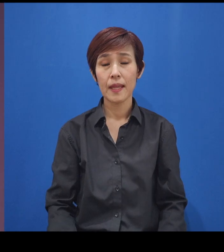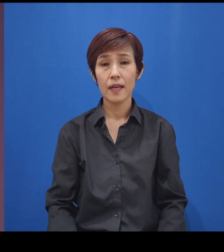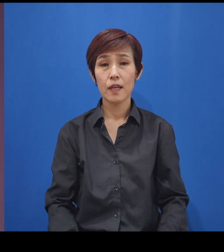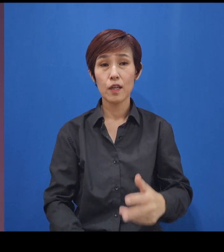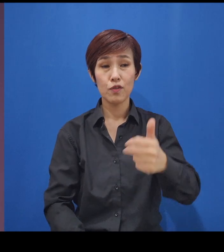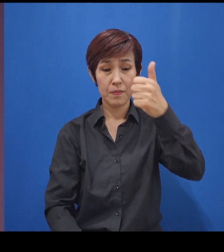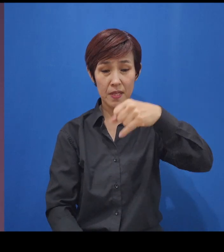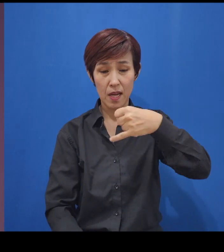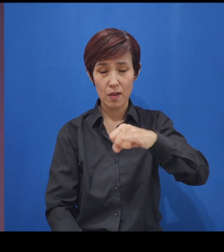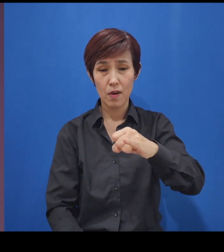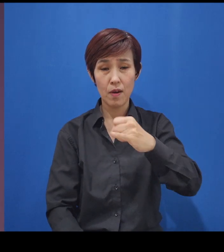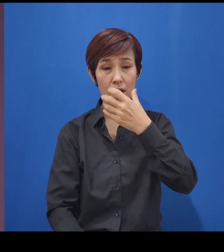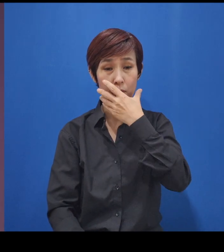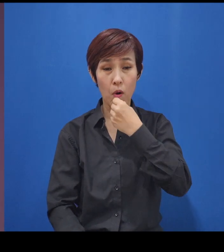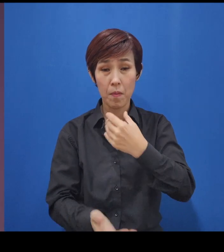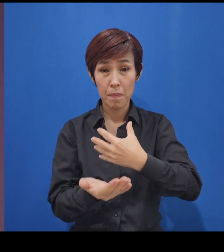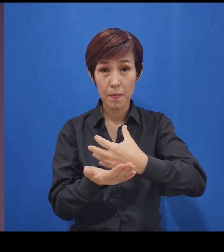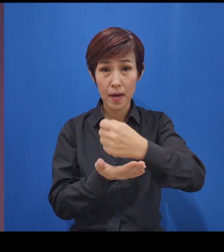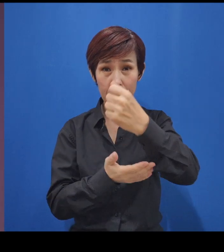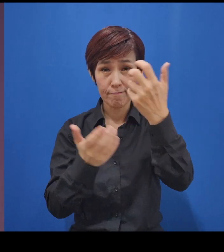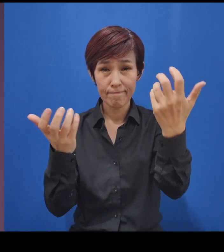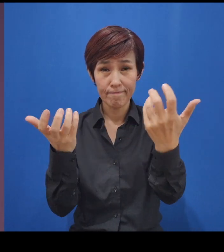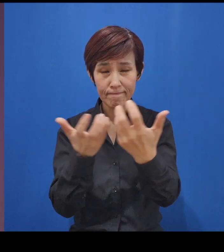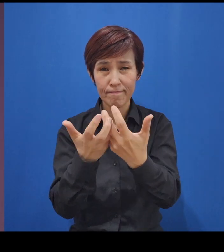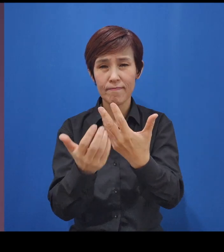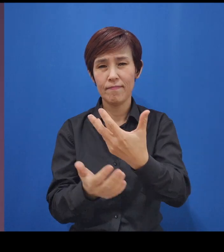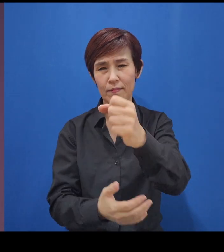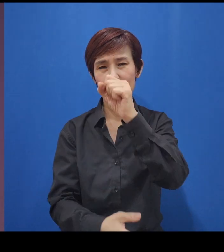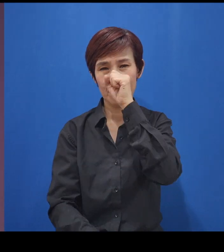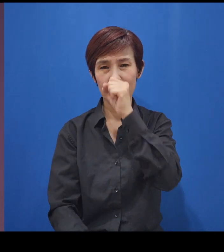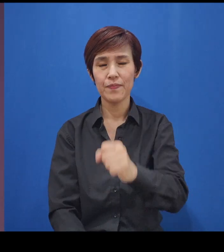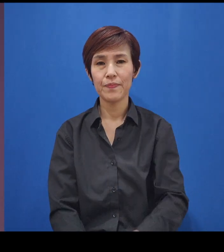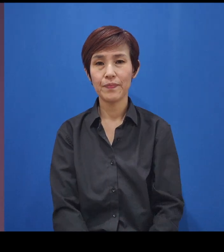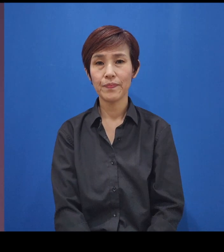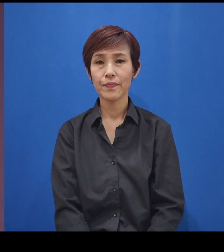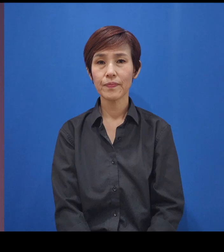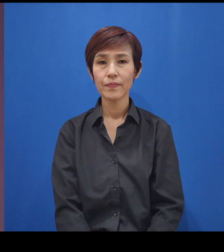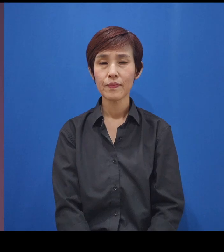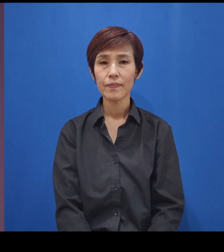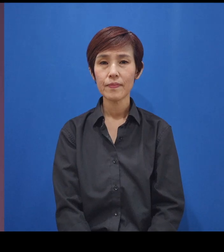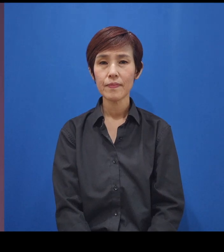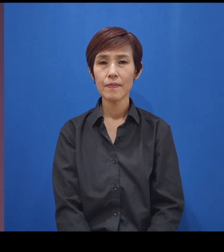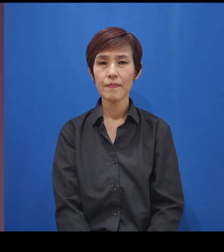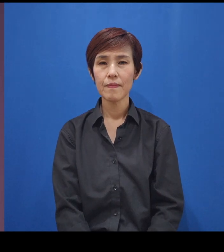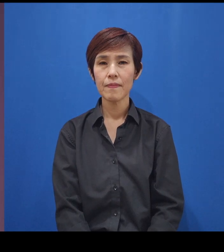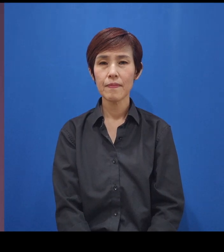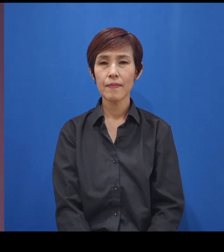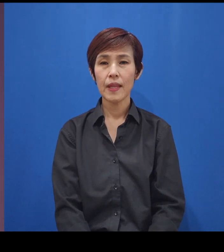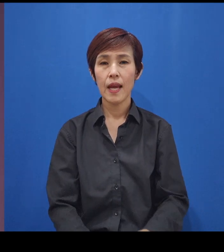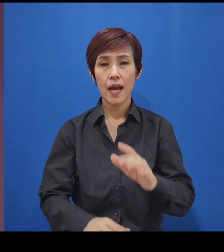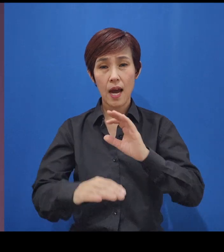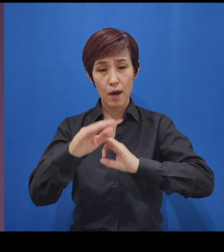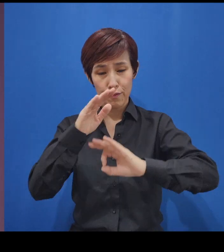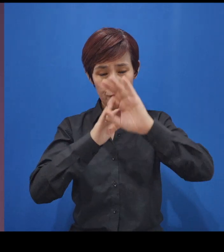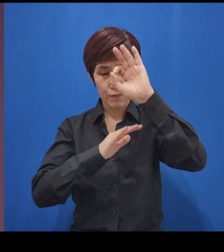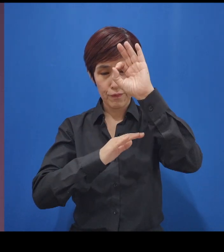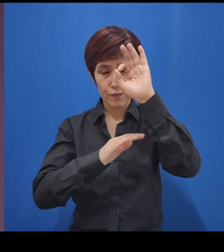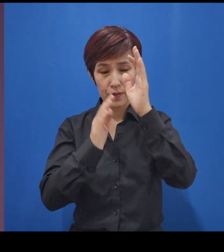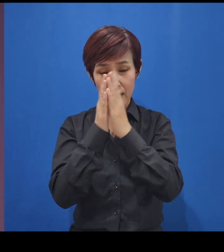복을 충만하게 받는 우리가 되면 좋겠습니다. 하루 아침 시작할